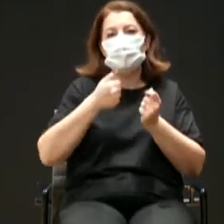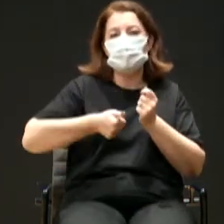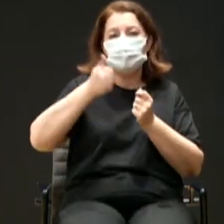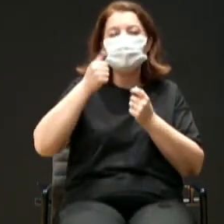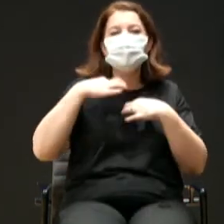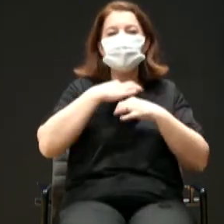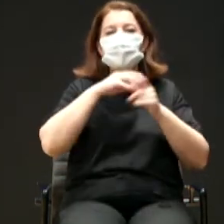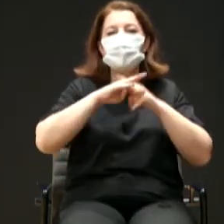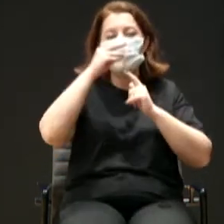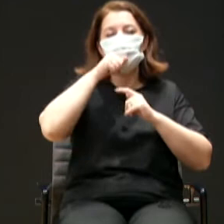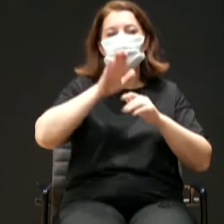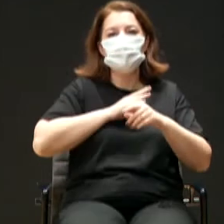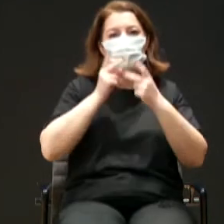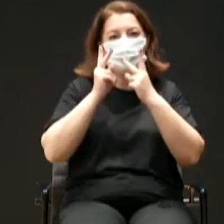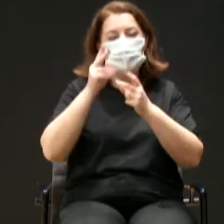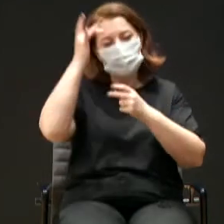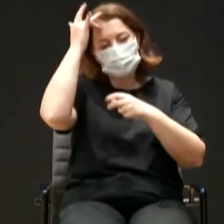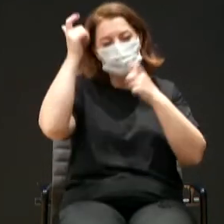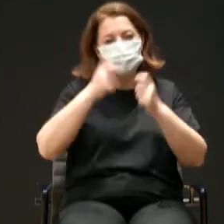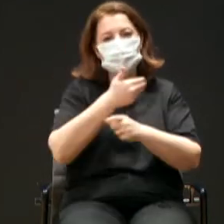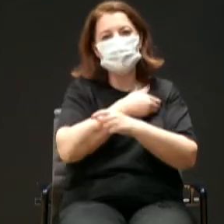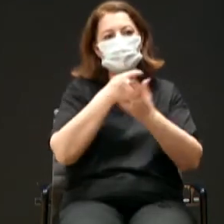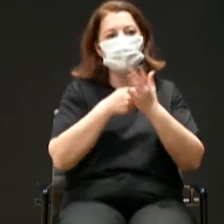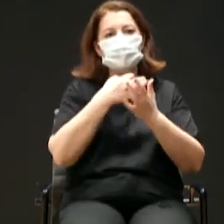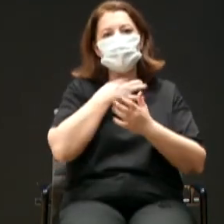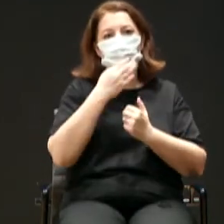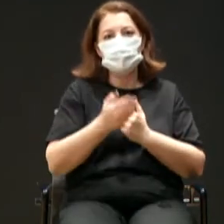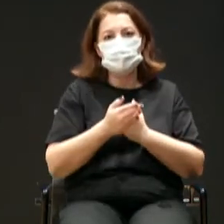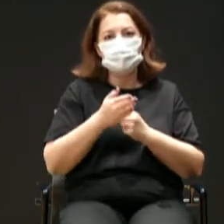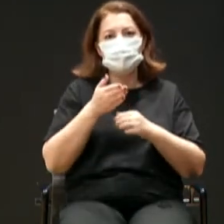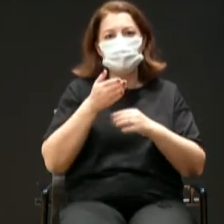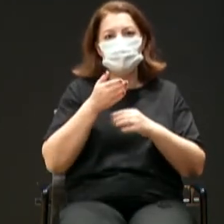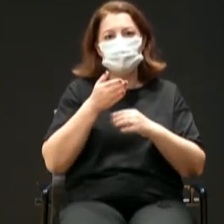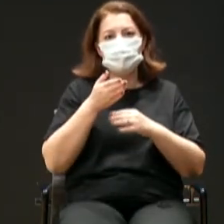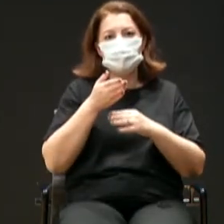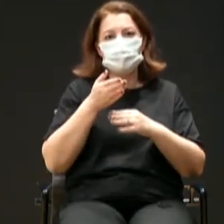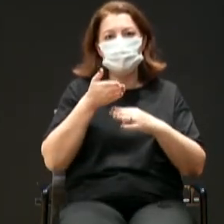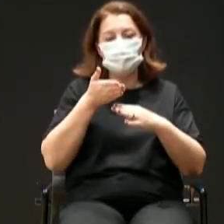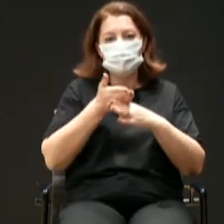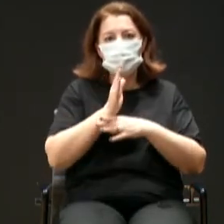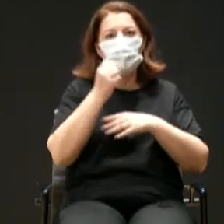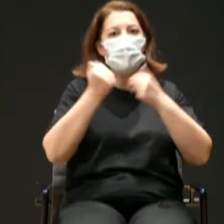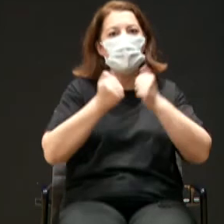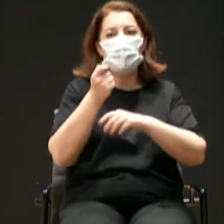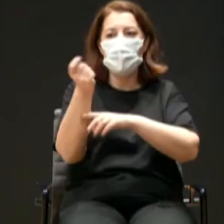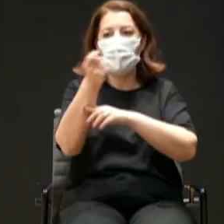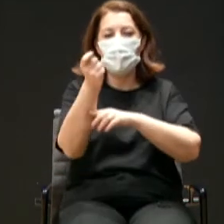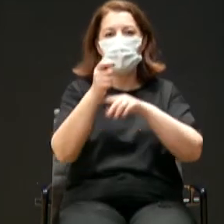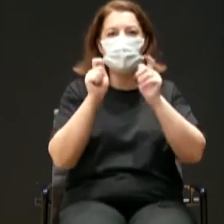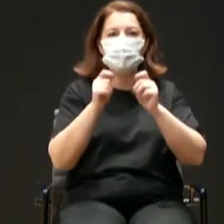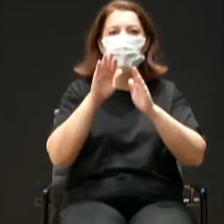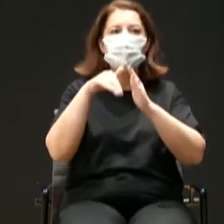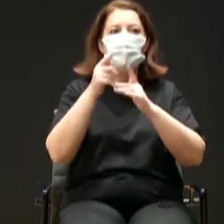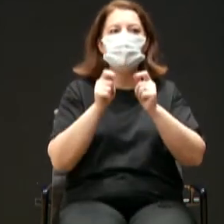Sayın Ekrem İmamoğlu'na Beylikdüzü halkı adına teşekkür ediyorum. Doğrudur, arabalar hortumla yıkanır, başka türlü yıkanmaz.